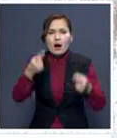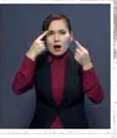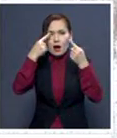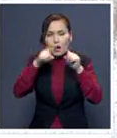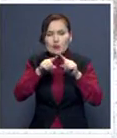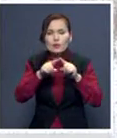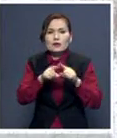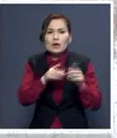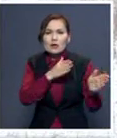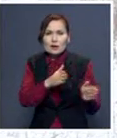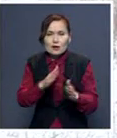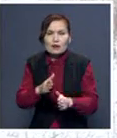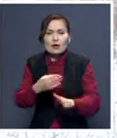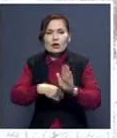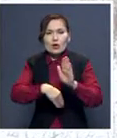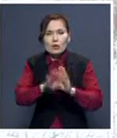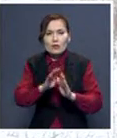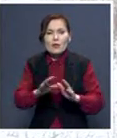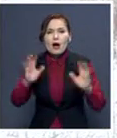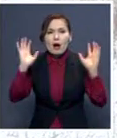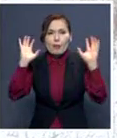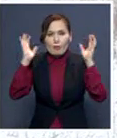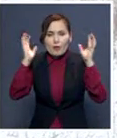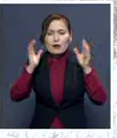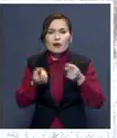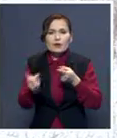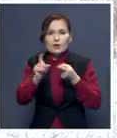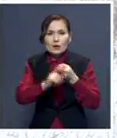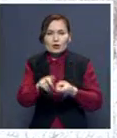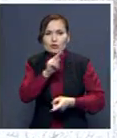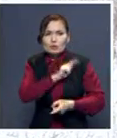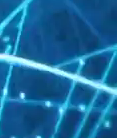және де байланыс құралдарын дұрыс күйге келтіруге кірісті.